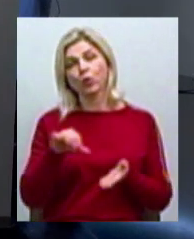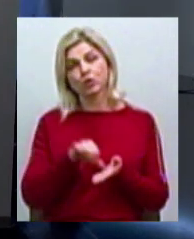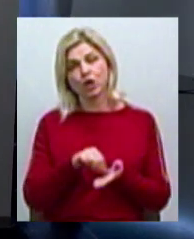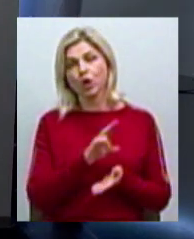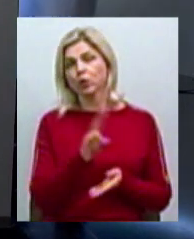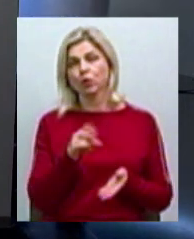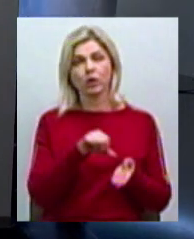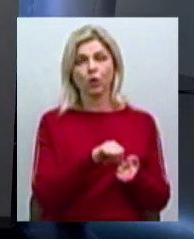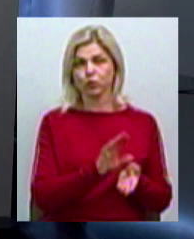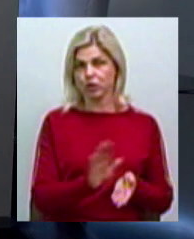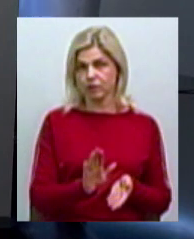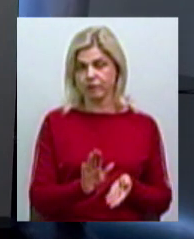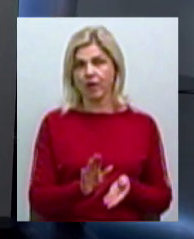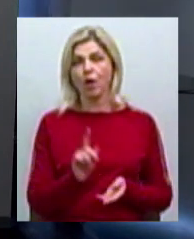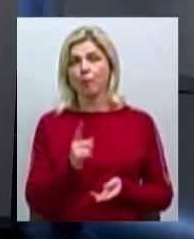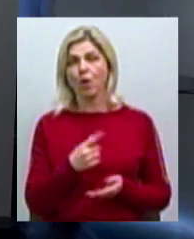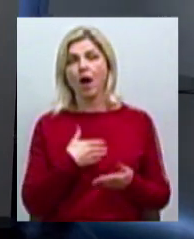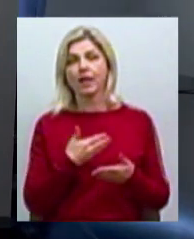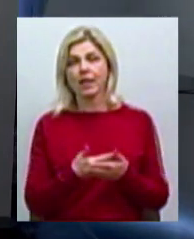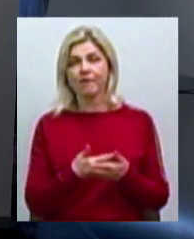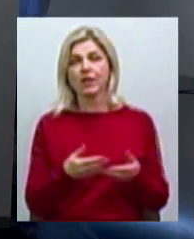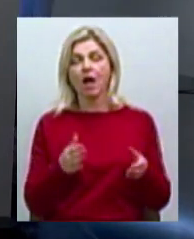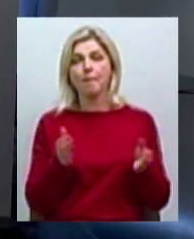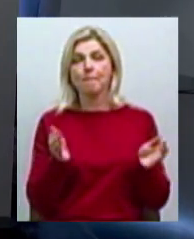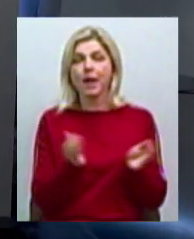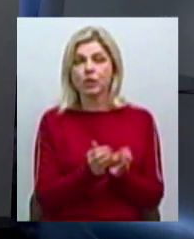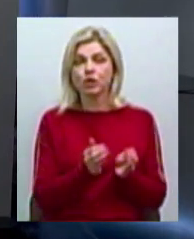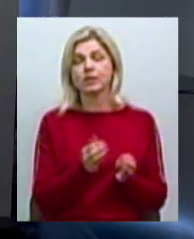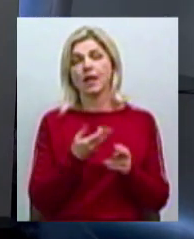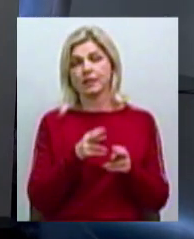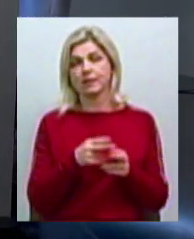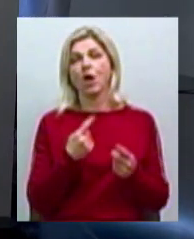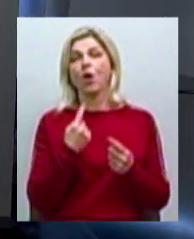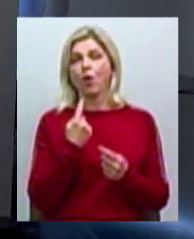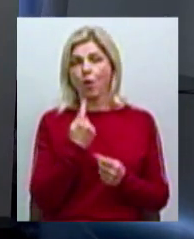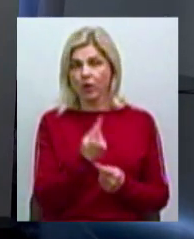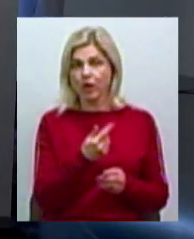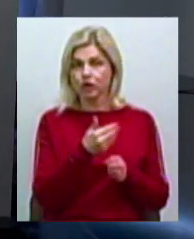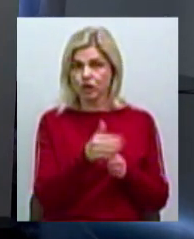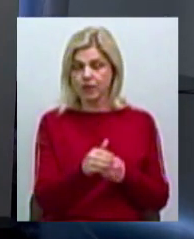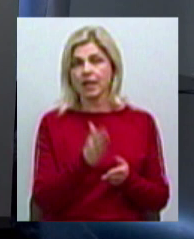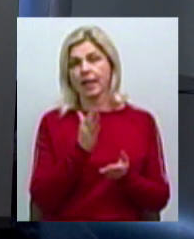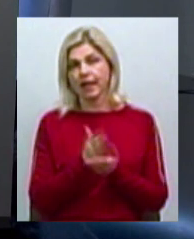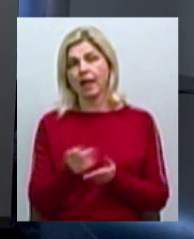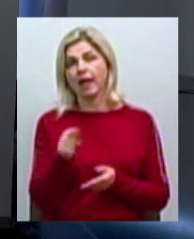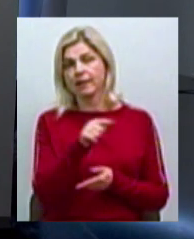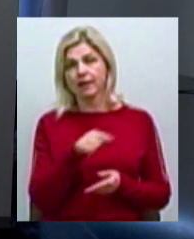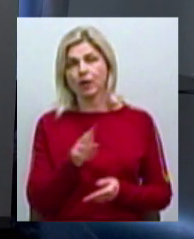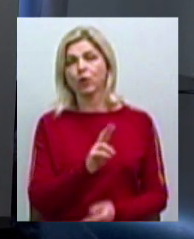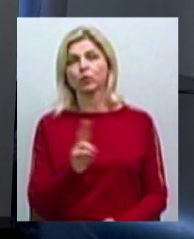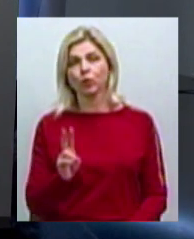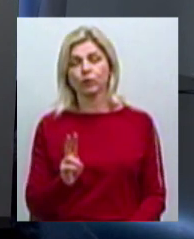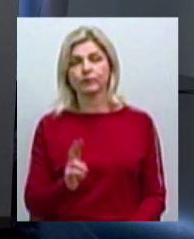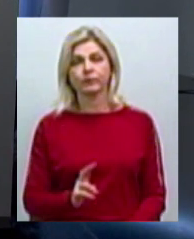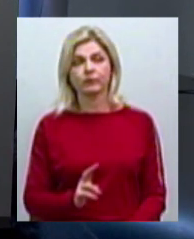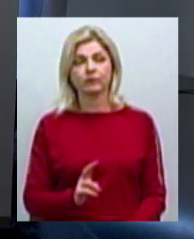бере участь. Тому що активна меншість – це одна частина. Є ще ті, які, ну, так